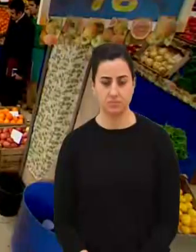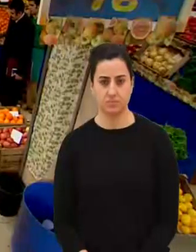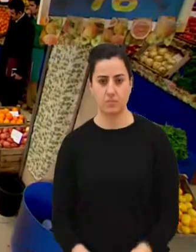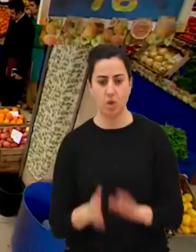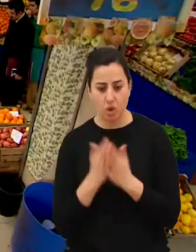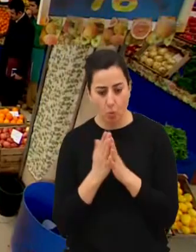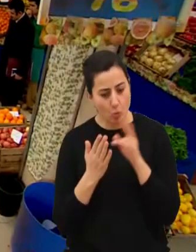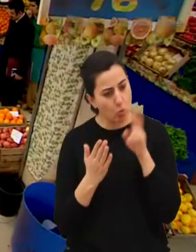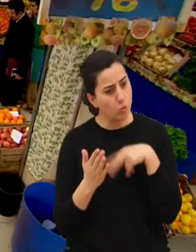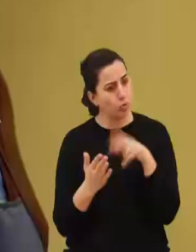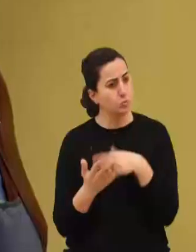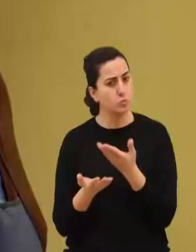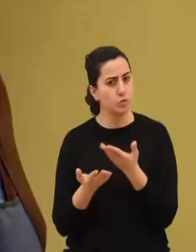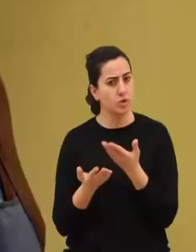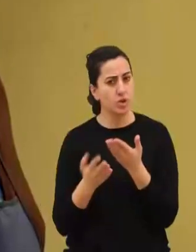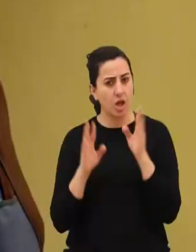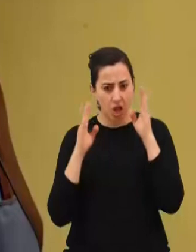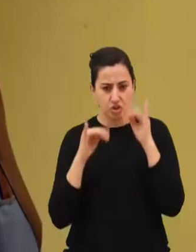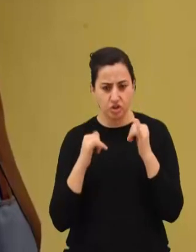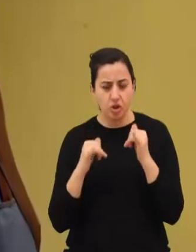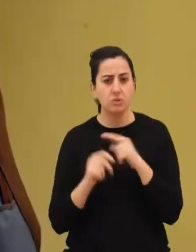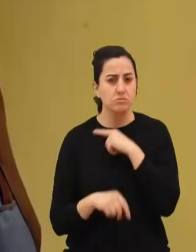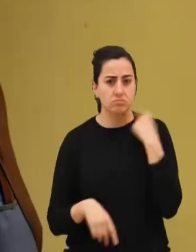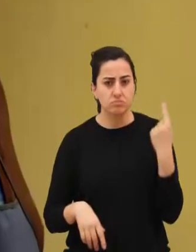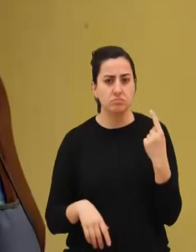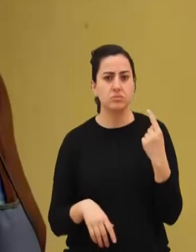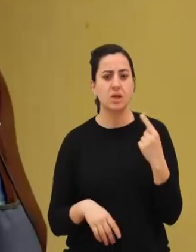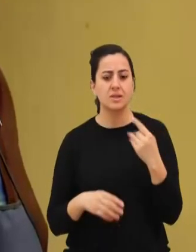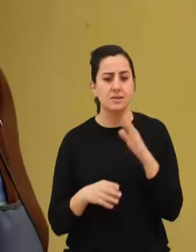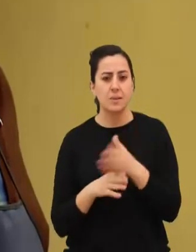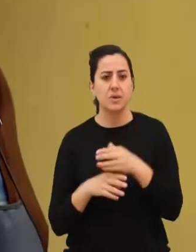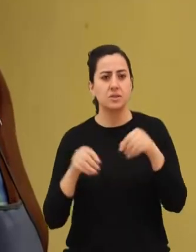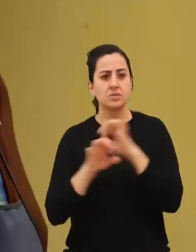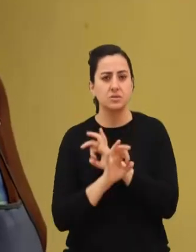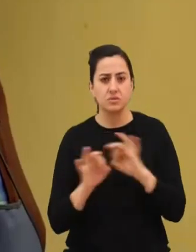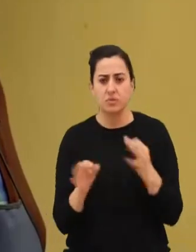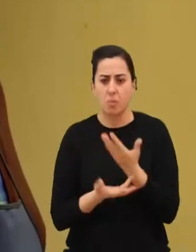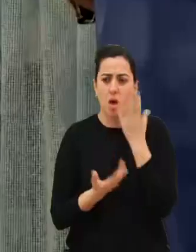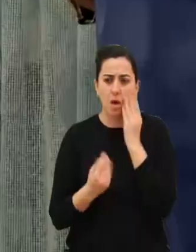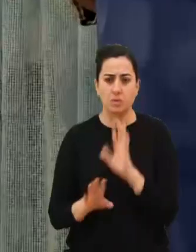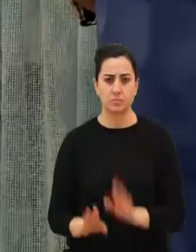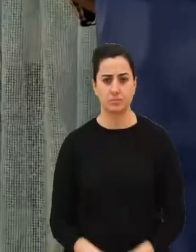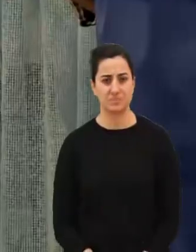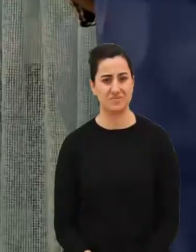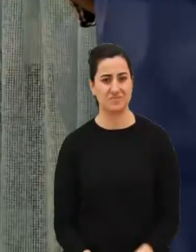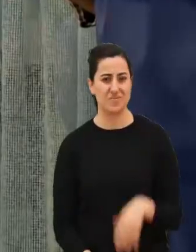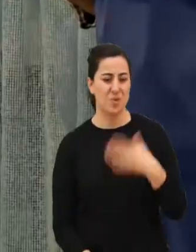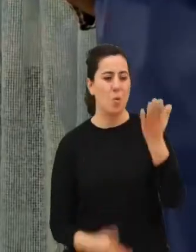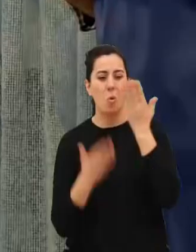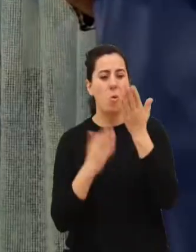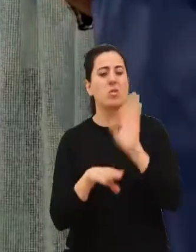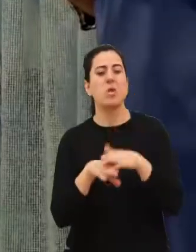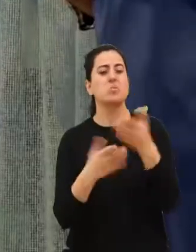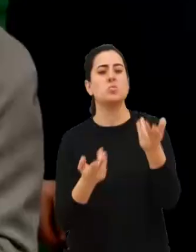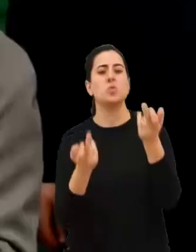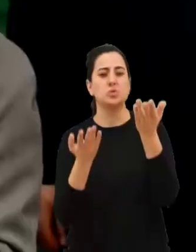Eline kitap aldığı günden beri ne eşek şakası yapıyor. Ne de sebze meyve satıyor. Anlamadım gitti lan. Ya okusa ne olur ondan,